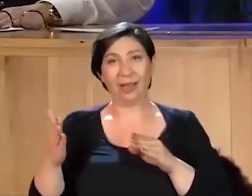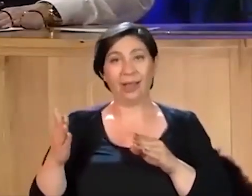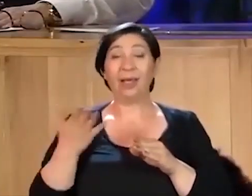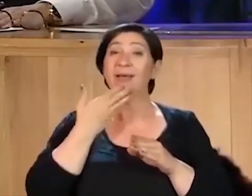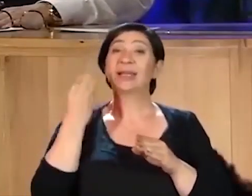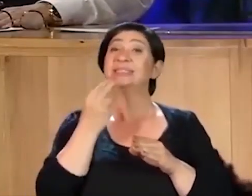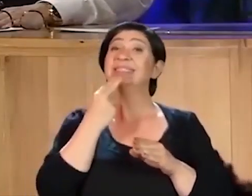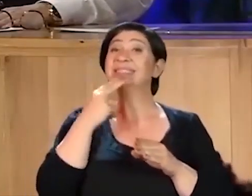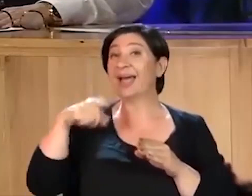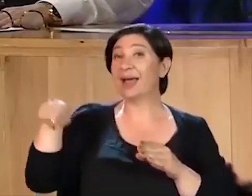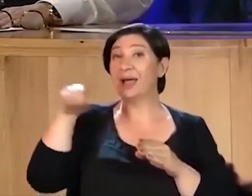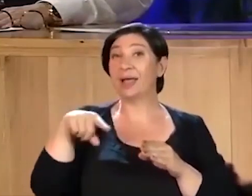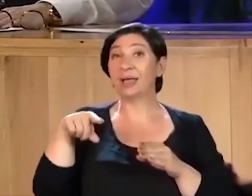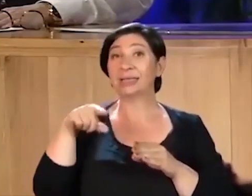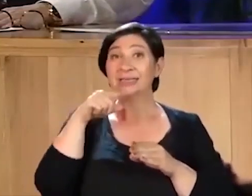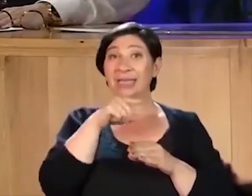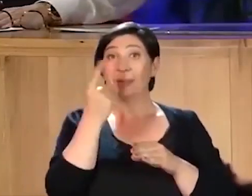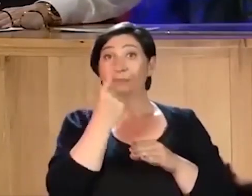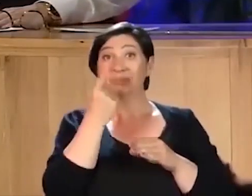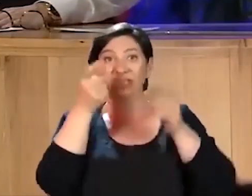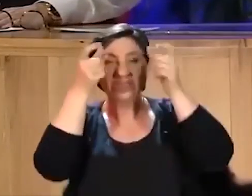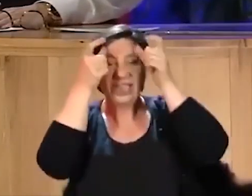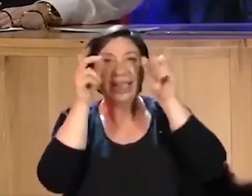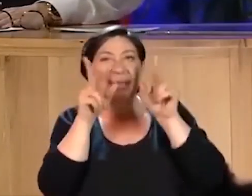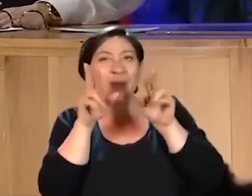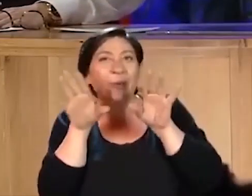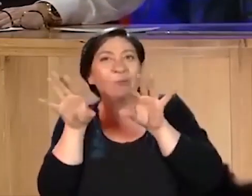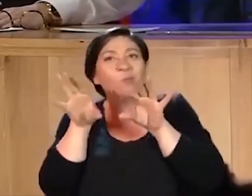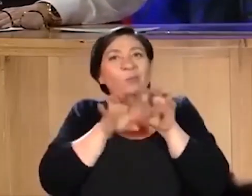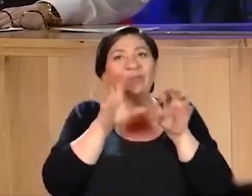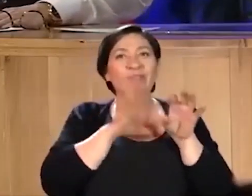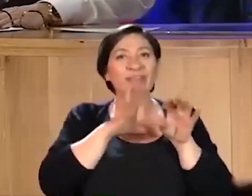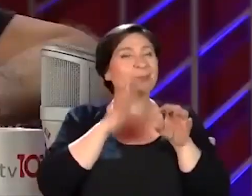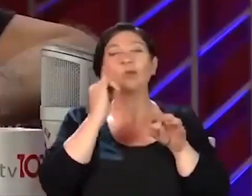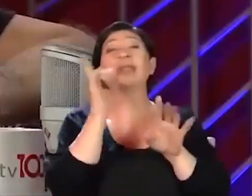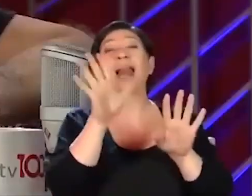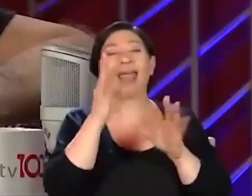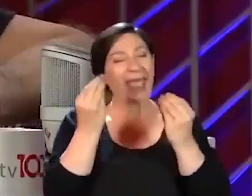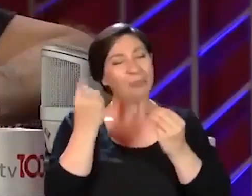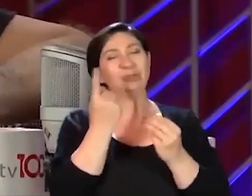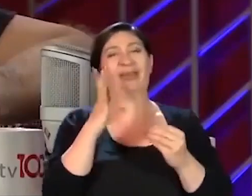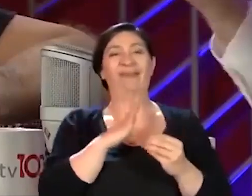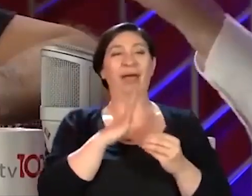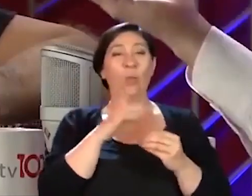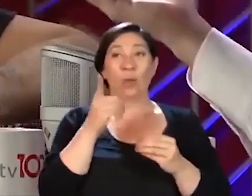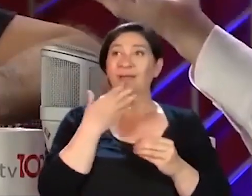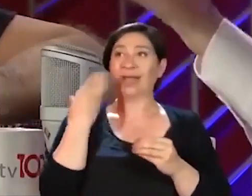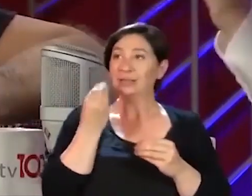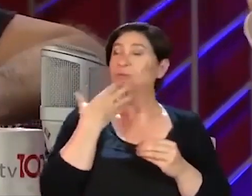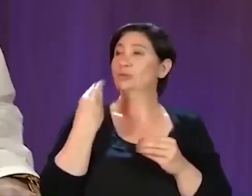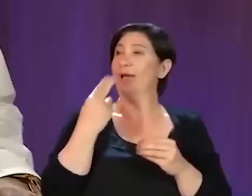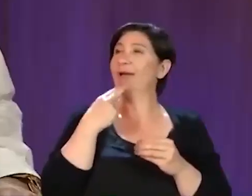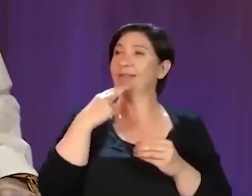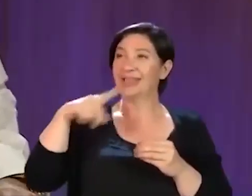genç hanımlar ve Demek ki sende bir şeytan tüyü var yani bir şey var ve bu kadar genç ve